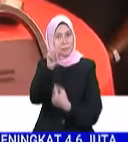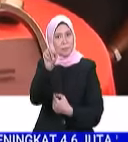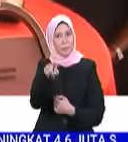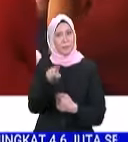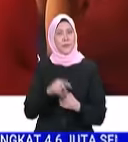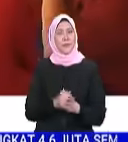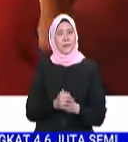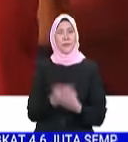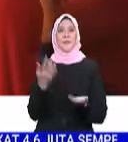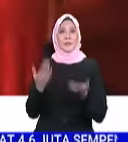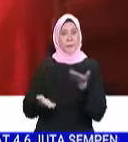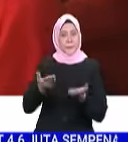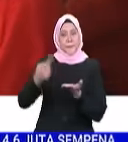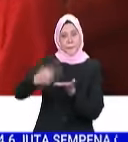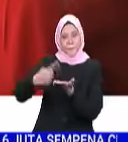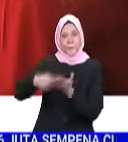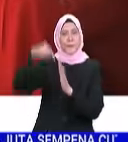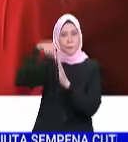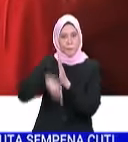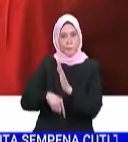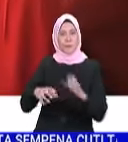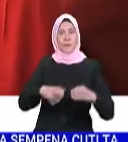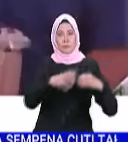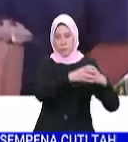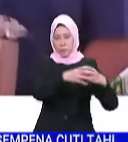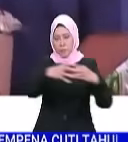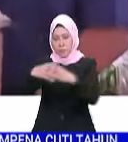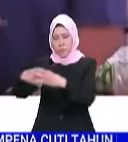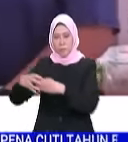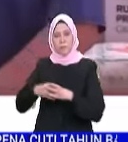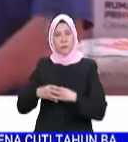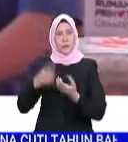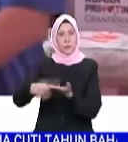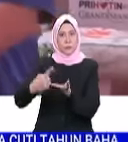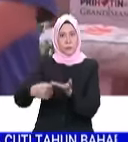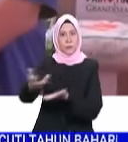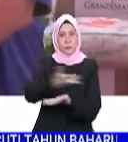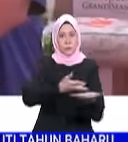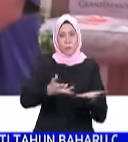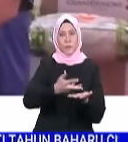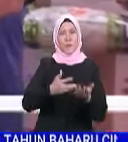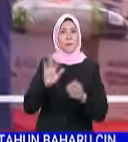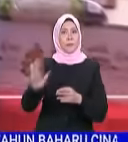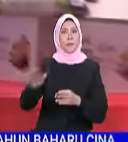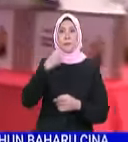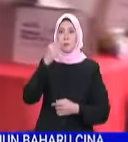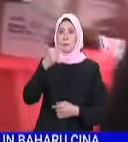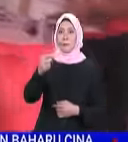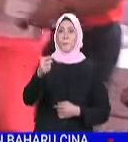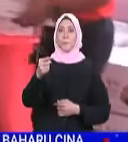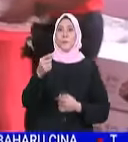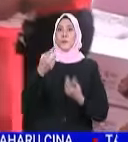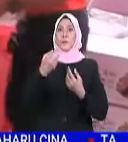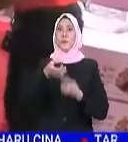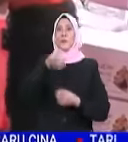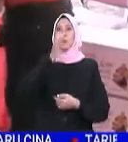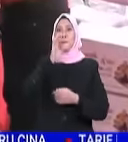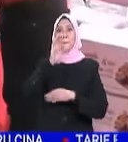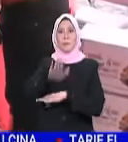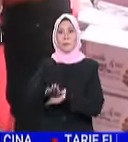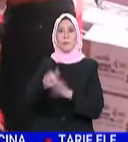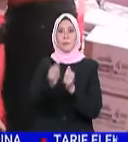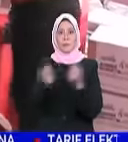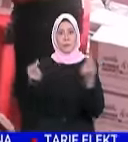Perbincangan secara mendalam akan dijalankan di peringkat parti dan gabungan kerajaan. Beliau berkata demikian selepas majlis minum petang